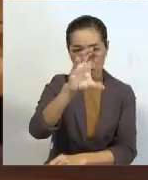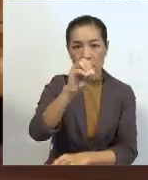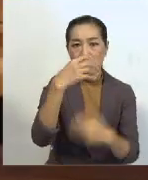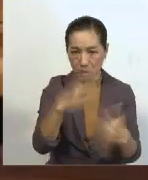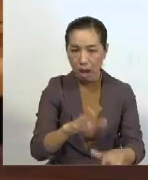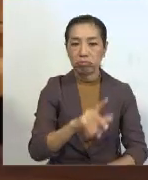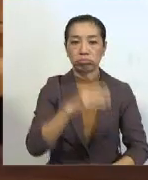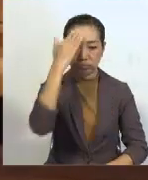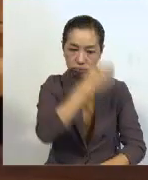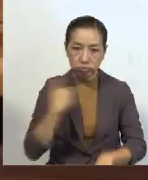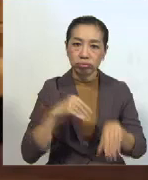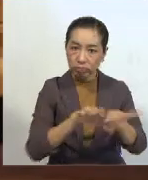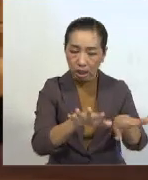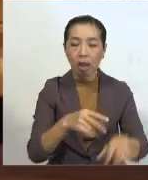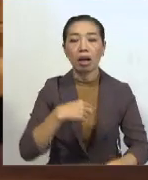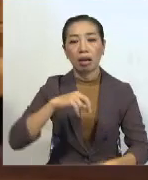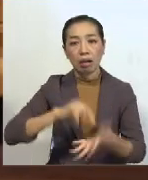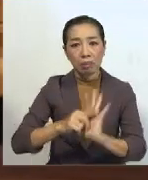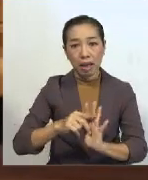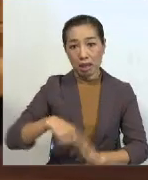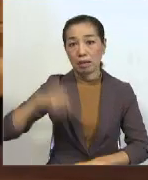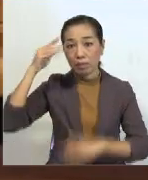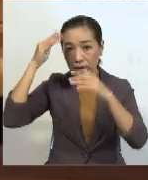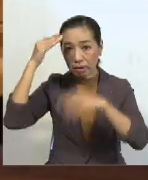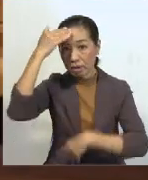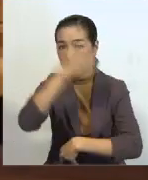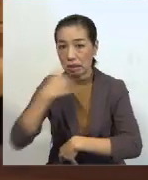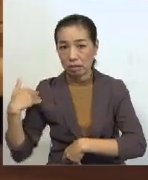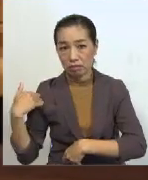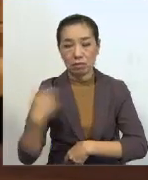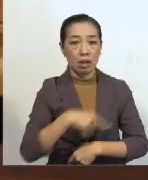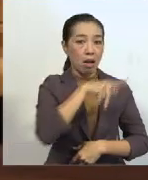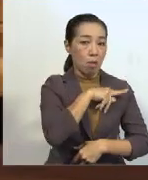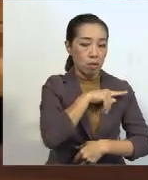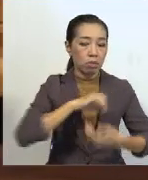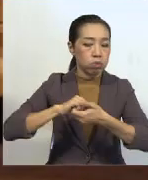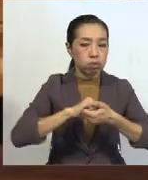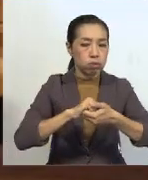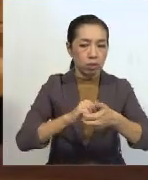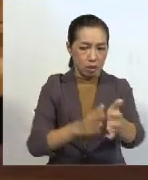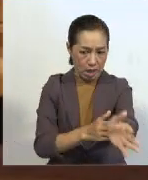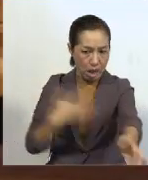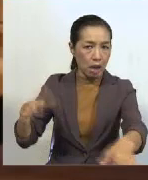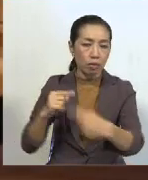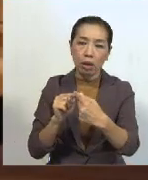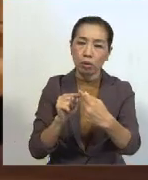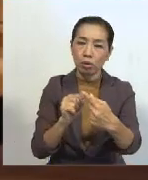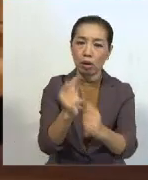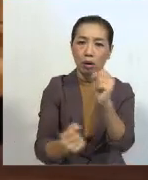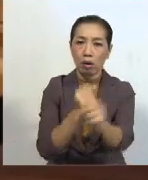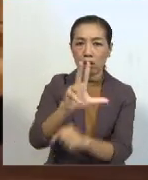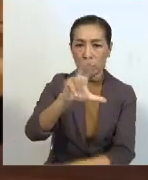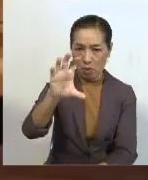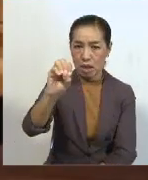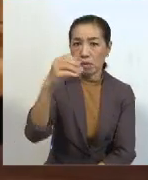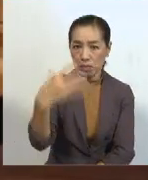ความสัมพันธ์ระหว่างศาสนาคริสต์กับศาสนาพุทธเนี่ยมันมีมานานแล้ว350ปีเพราะฉะ